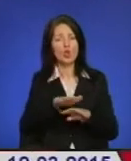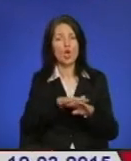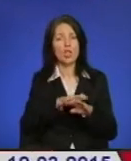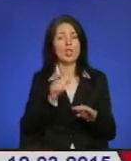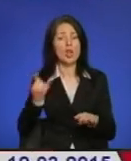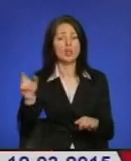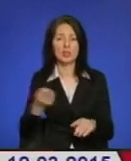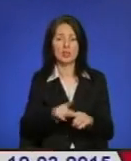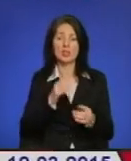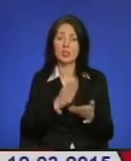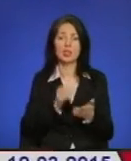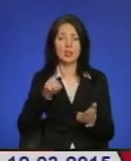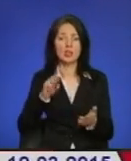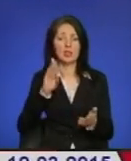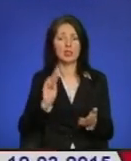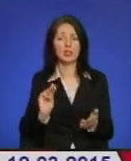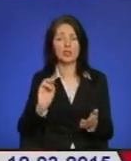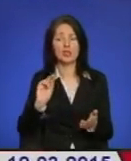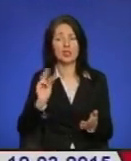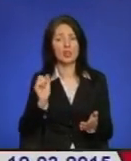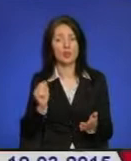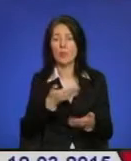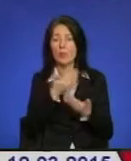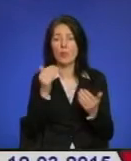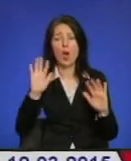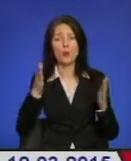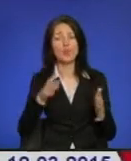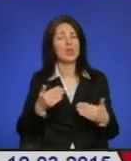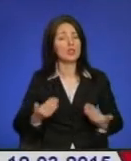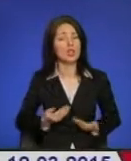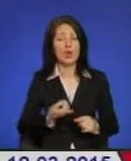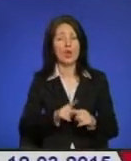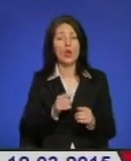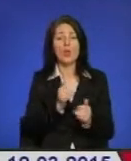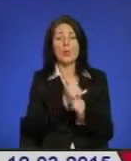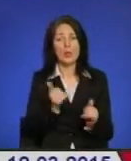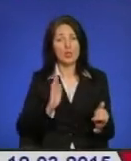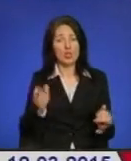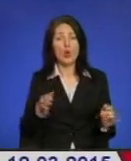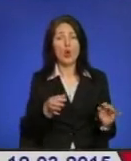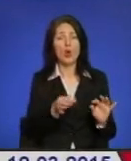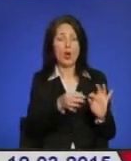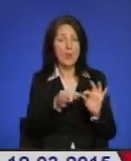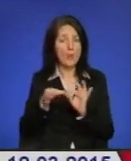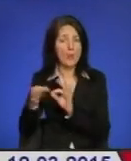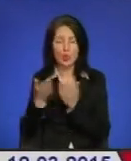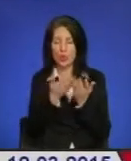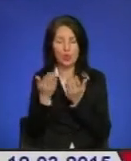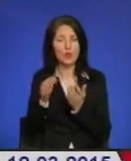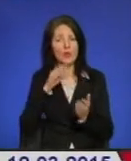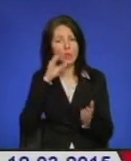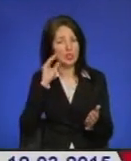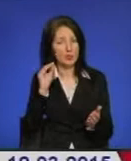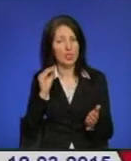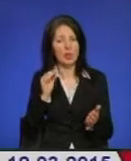Тарас Шевченко тому ми прийшли нема події в житті якої не можна було процитувати Шевченка і